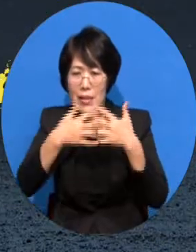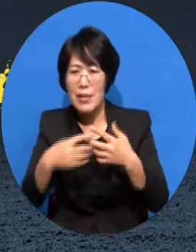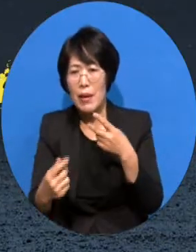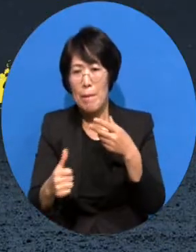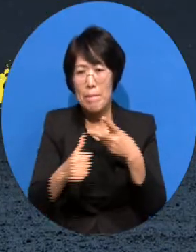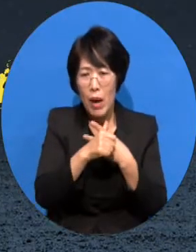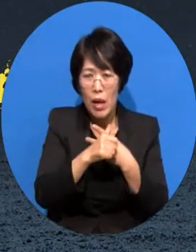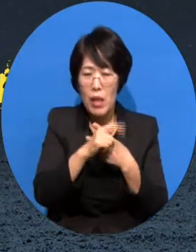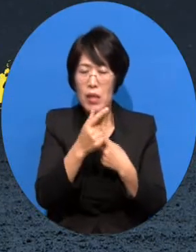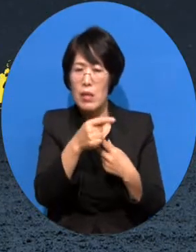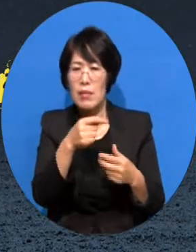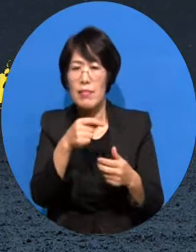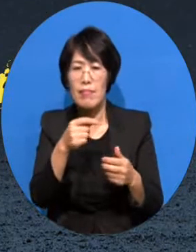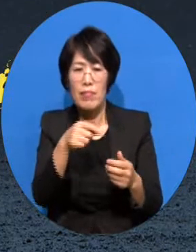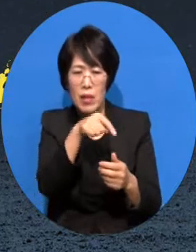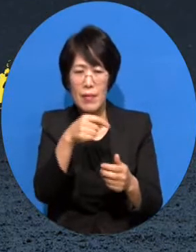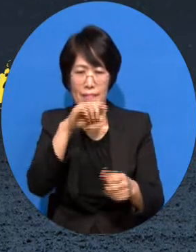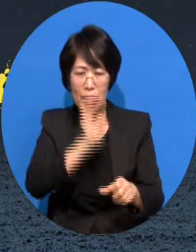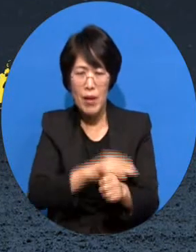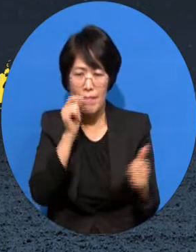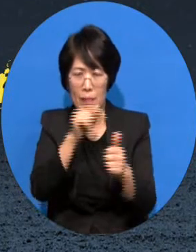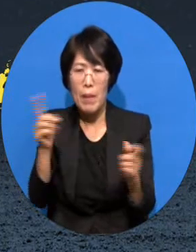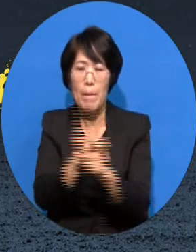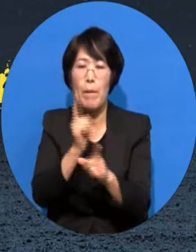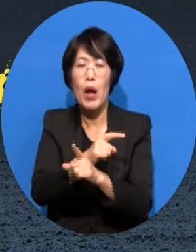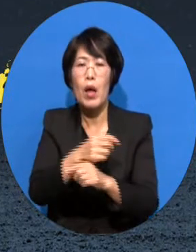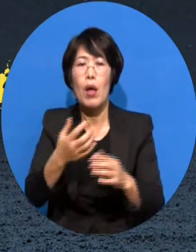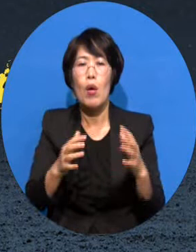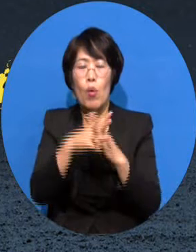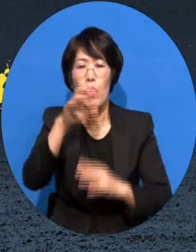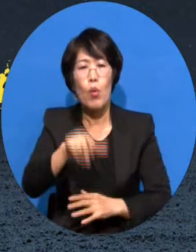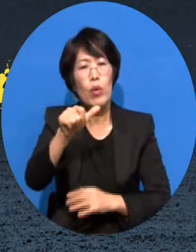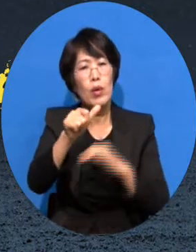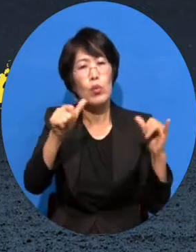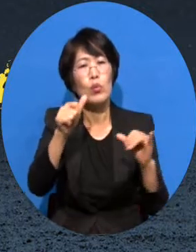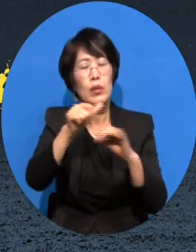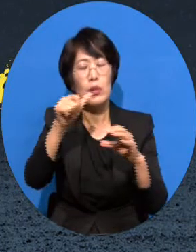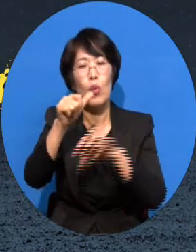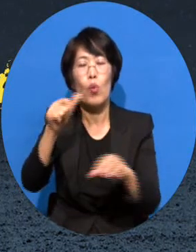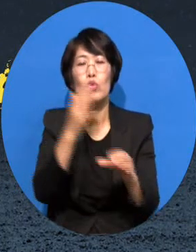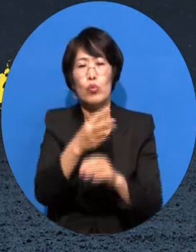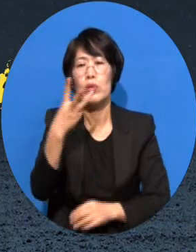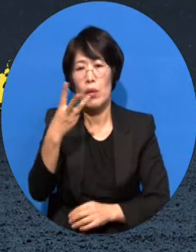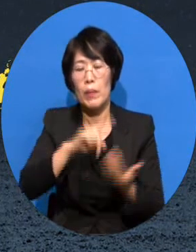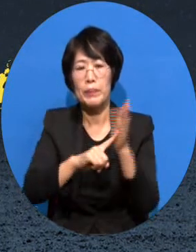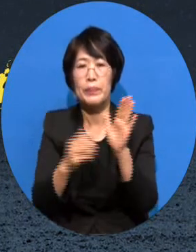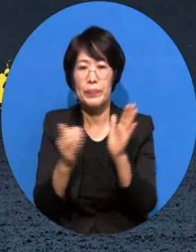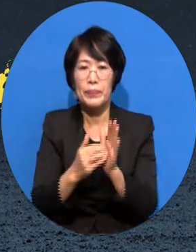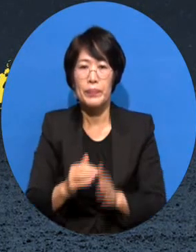을 위반해 시정조치를 받은 곳은 공사현장 5곳 가운데 세 곳의 다릅니다 mbc 뉴스 양정은